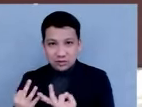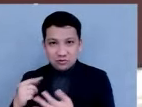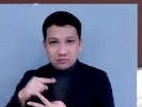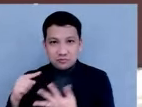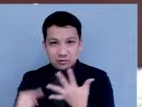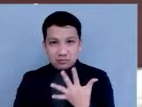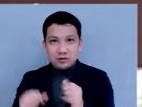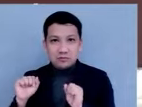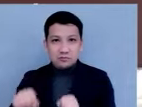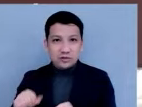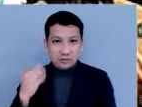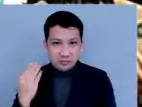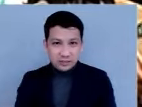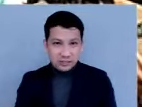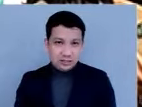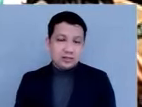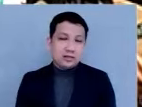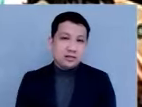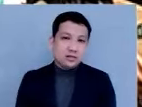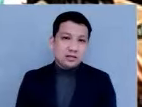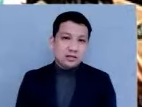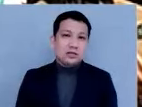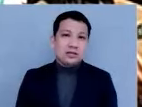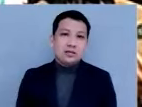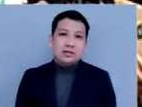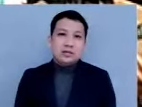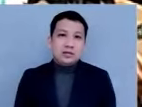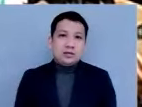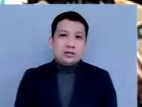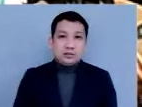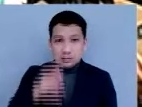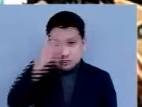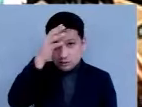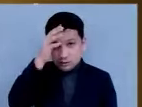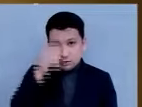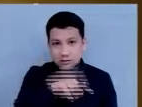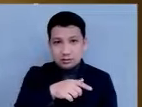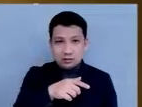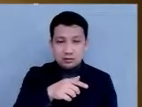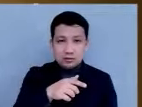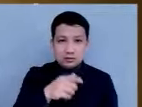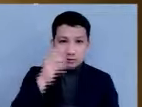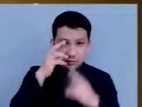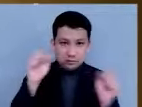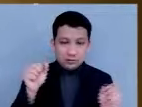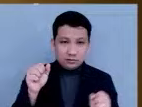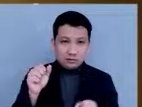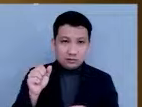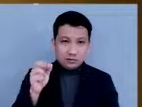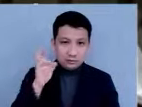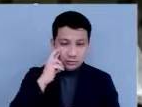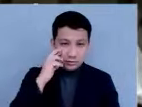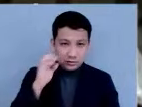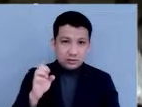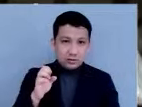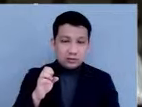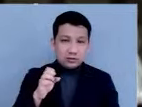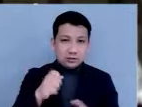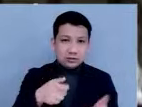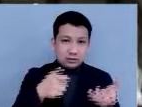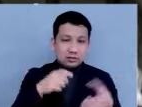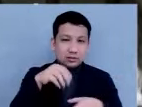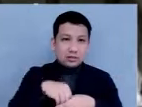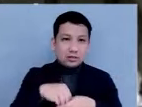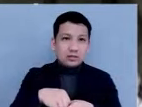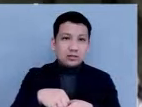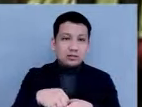ang mamatay din. Namatay ang kanyang ama na si dating Albuera Mayor Ronaldo Espinosa sa umano'y shootout sa